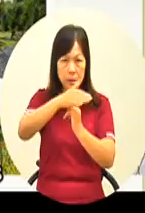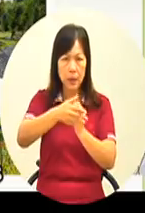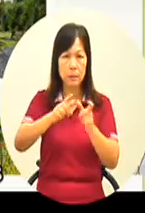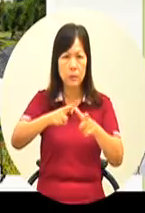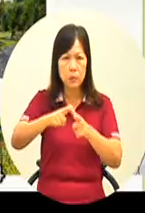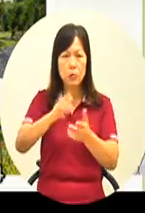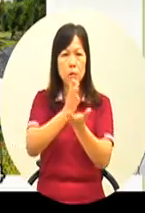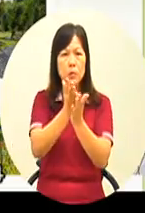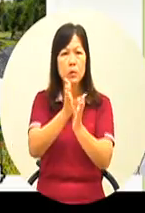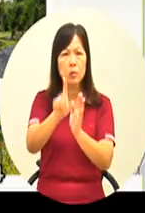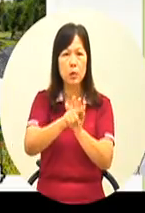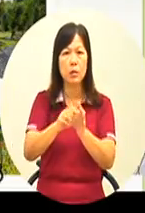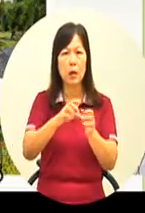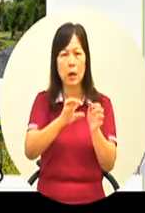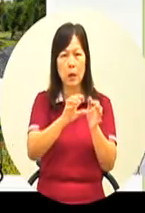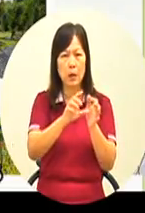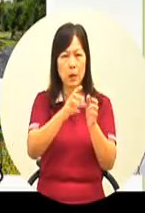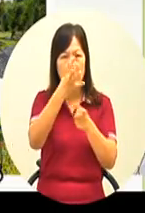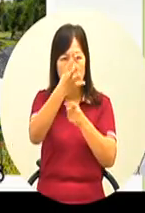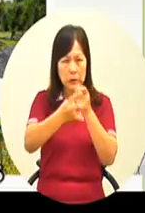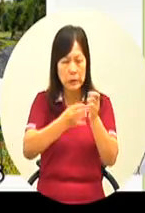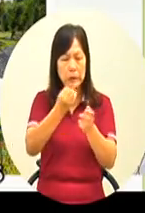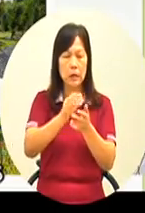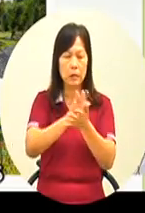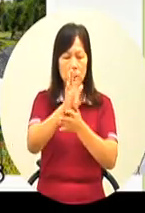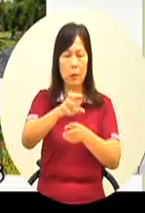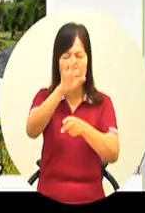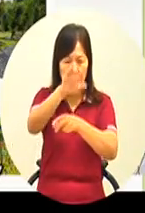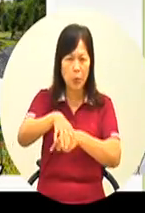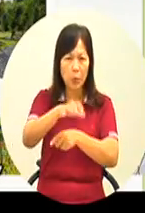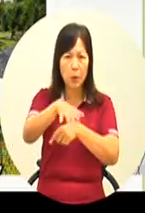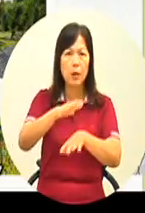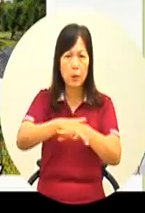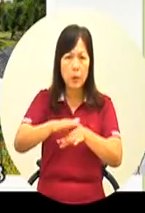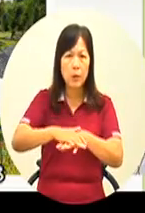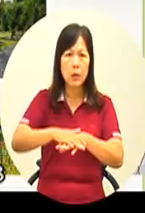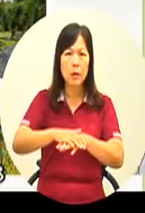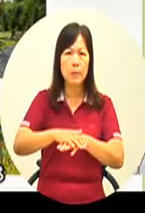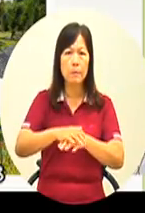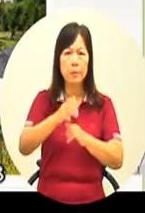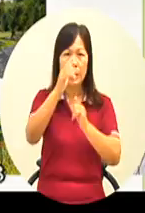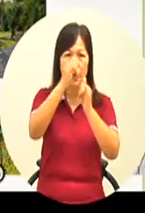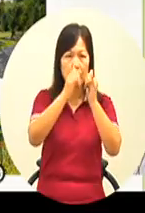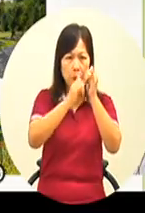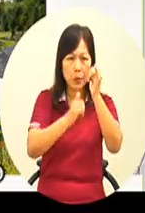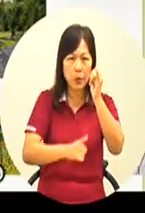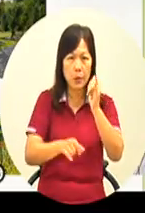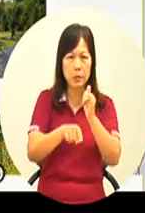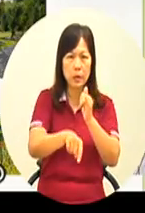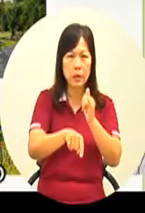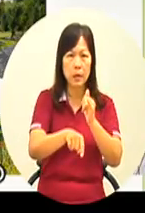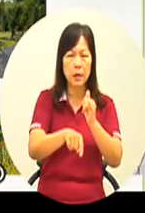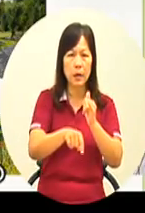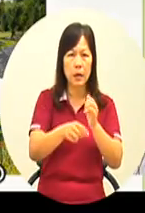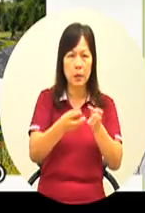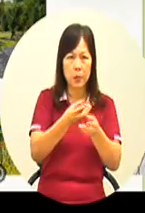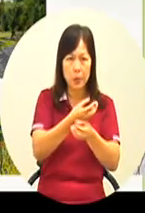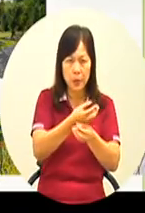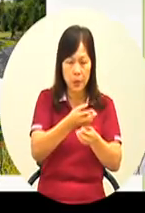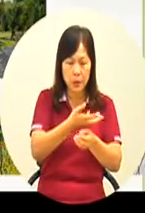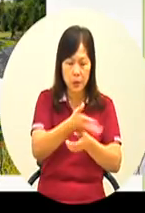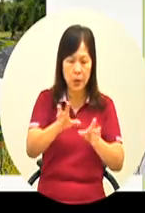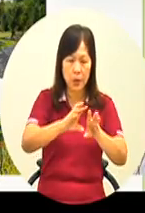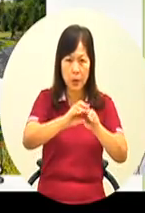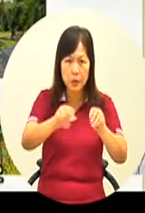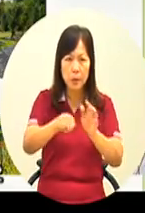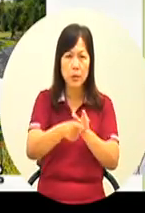是隔几年就会翻耕嘛，祖先撒在这土地一翻呐，就是回